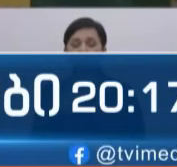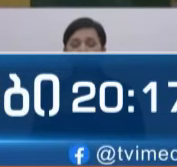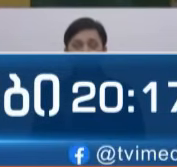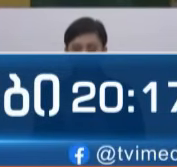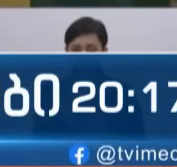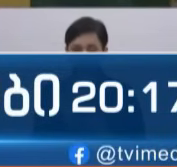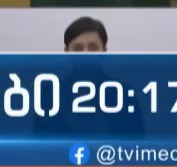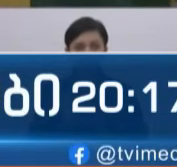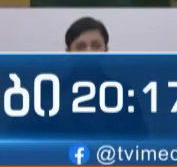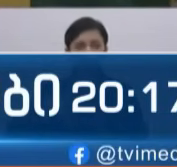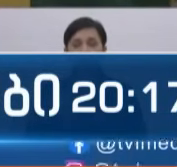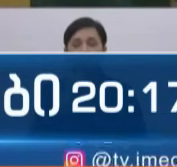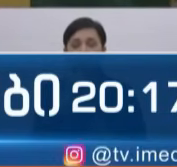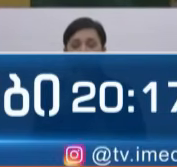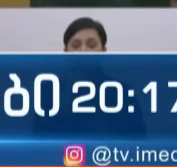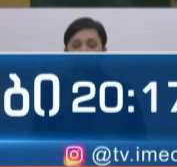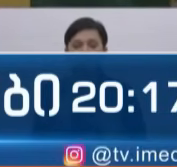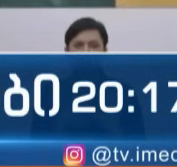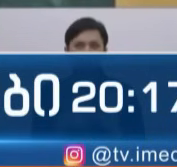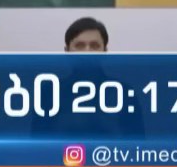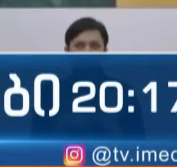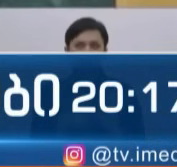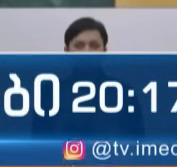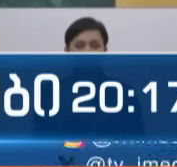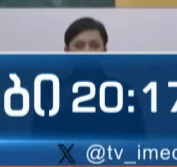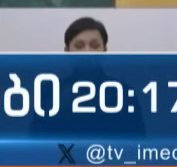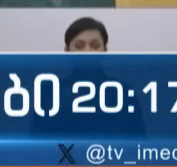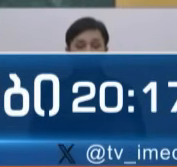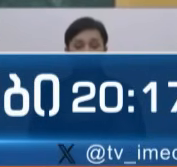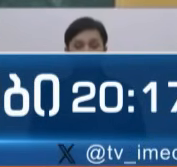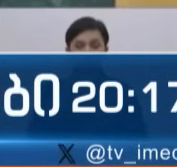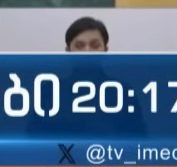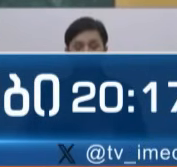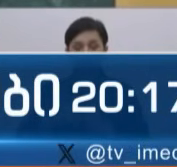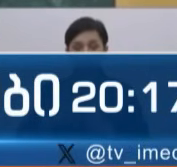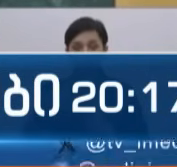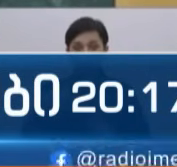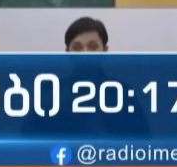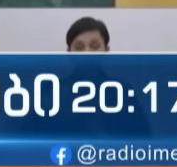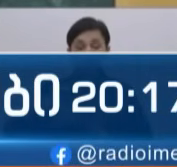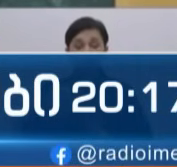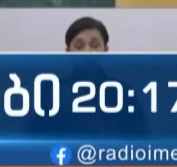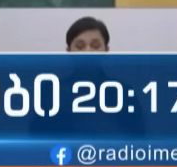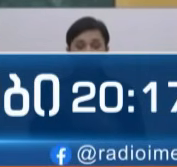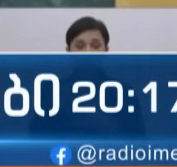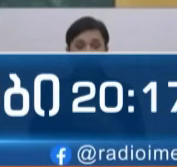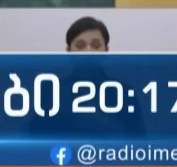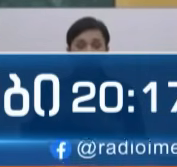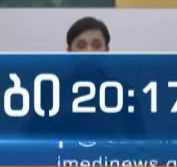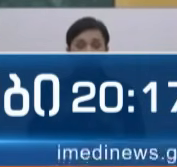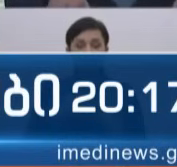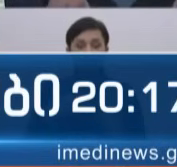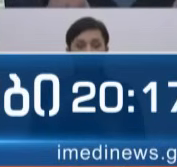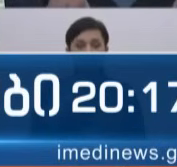მიუხედავად, საქართველოს ეკონომიკა 27 მილიარდი ლარიდან 80 მილიარდ ლარამდე, ხოლო ქვეყნის ნაერთი ბიუჯეტი 8.5